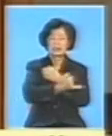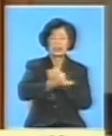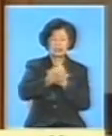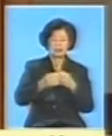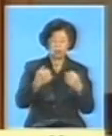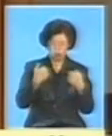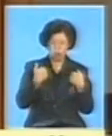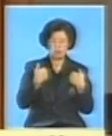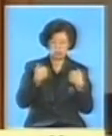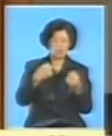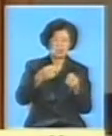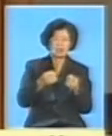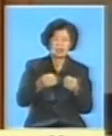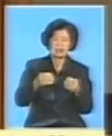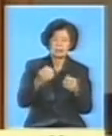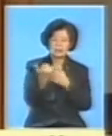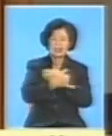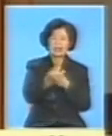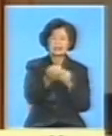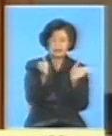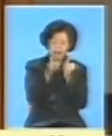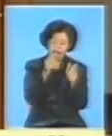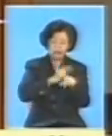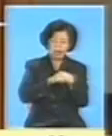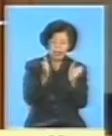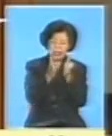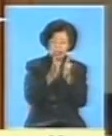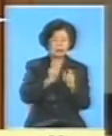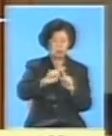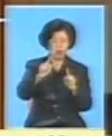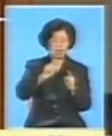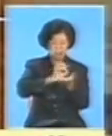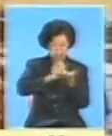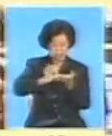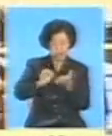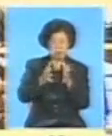เขียนเป็นสามสี่หน้าเขาภูมิใจไงมันต้องสร้างความภาคภูมิใจให้คนไทยที่ไปต่างประเทศ